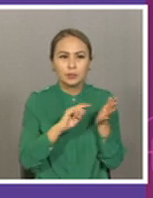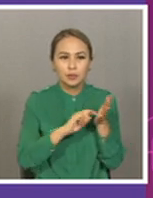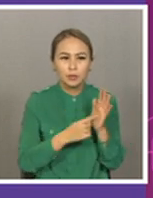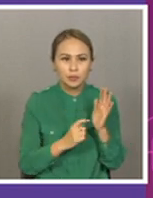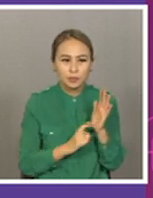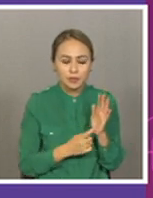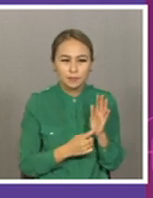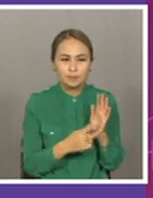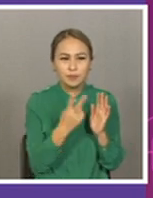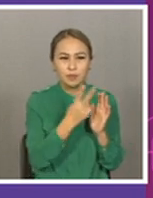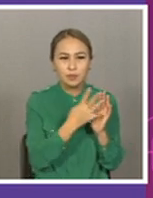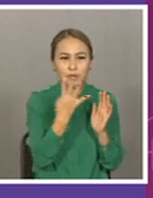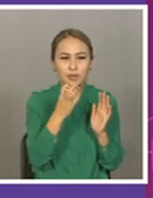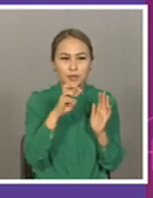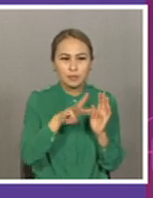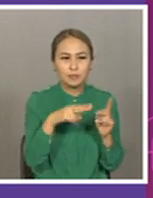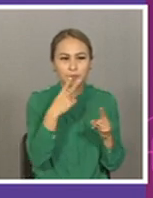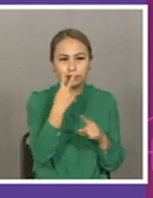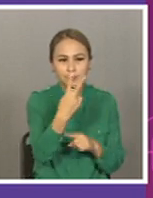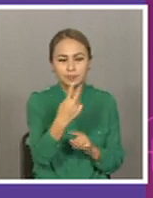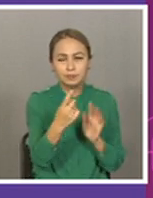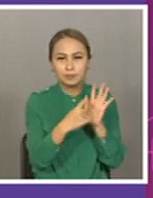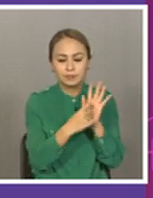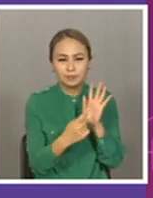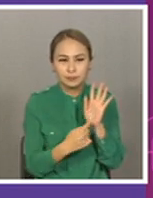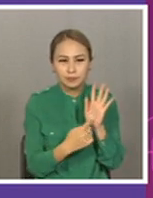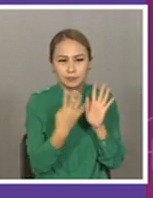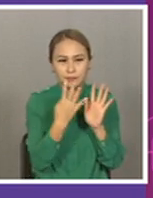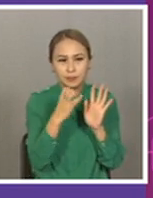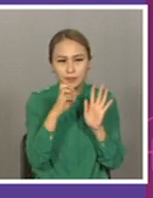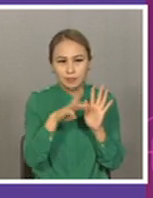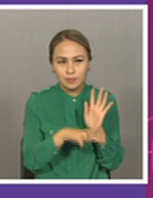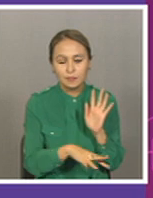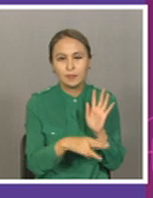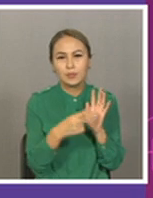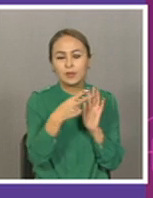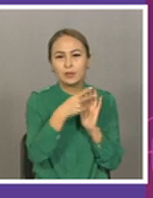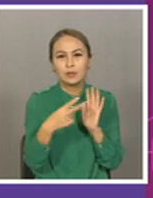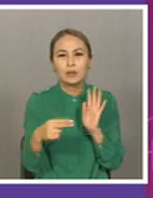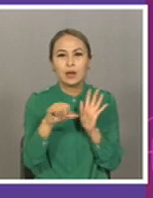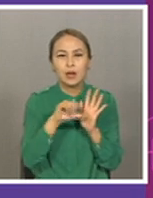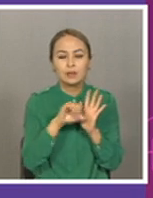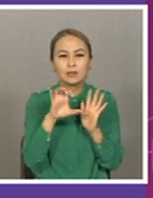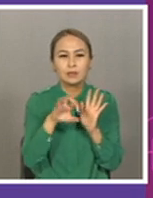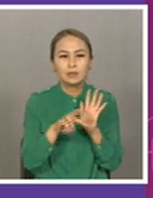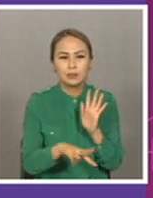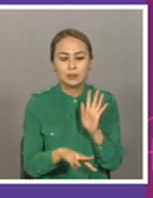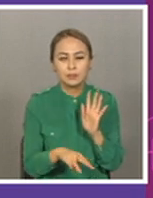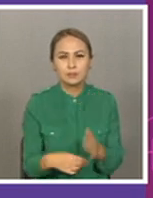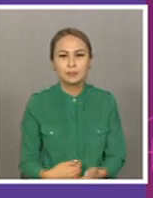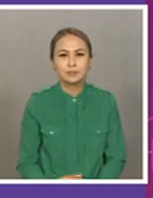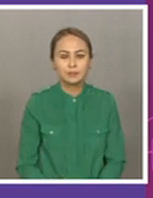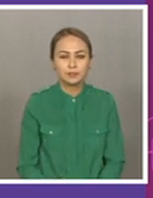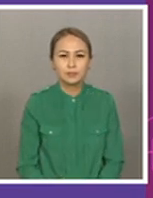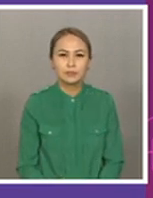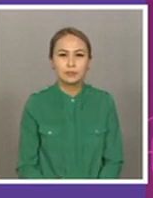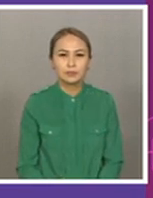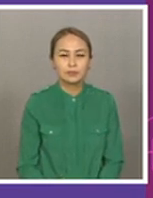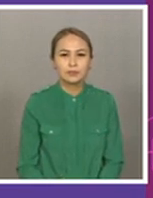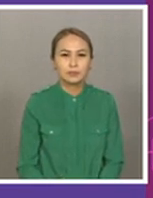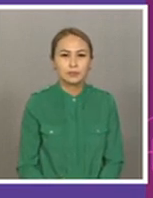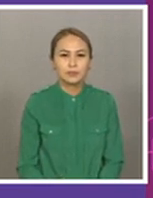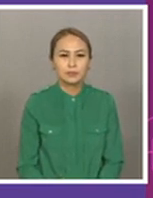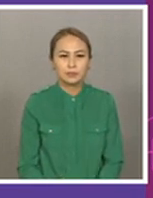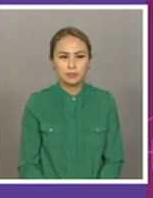Шешуі: 24 квадрат сантиметр мен 4 сантиметрдің бөліндісінің мәні 6 сантиметрге